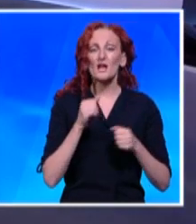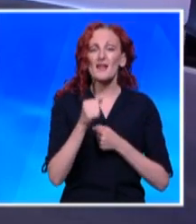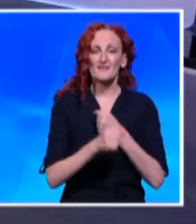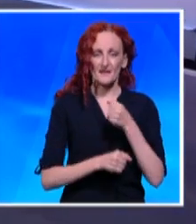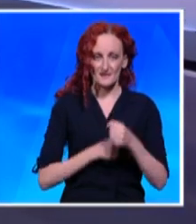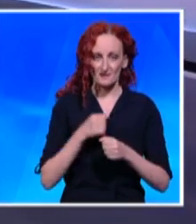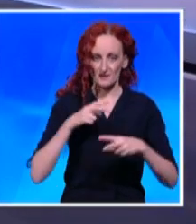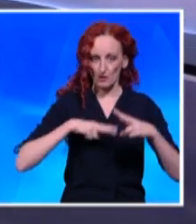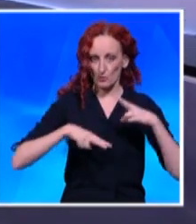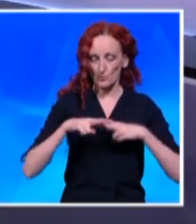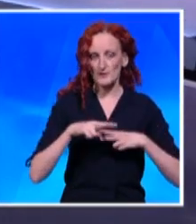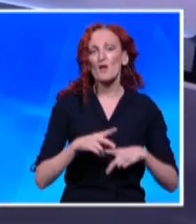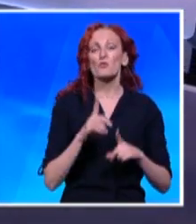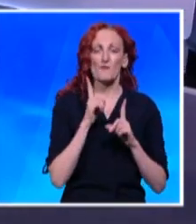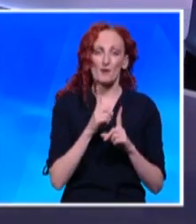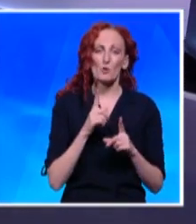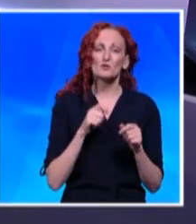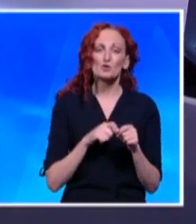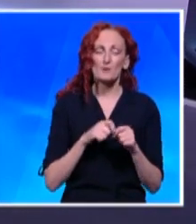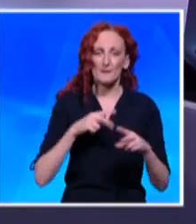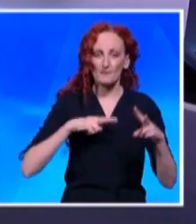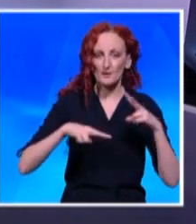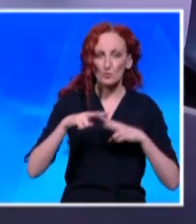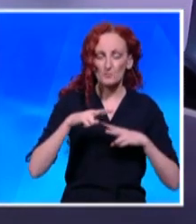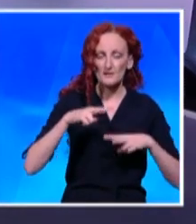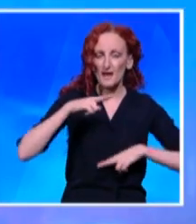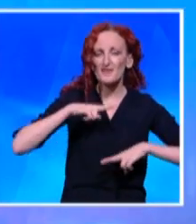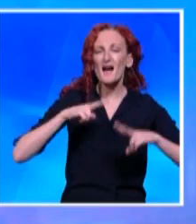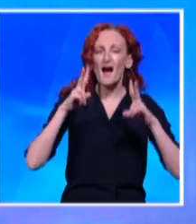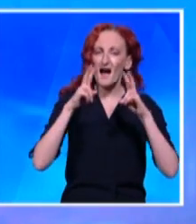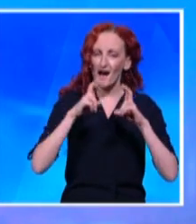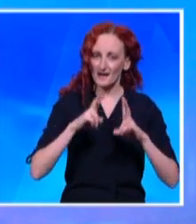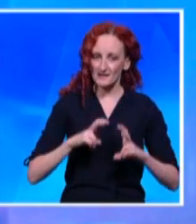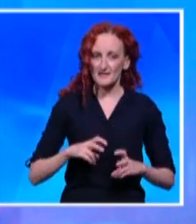което ще прави е да обследва и да анализира ситуацията в